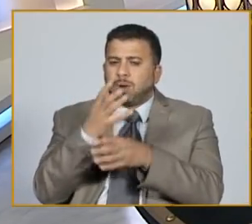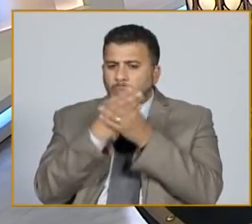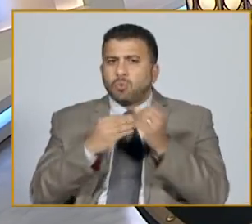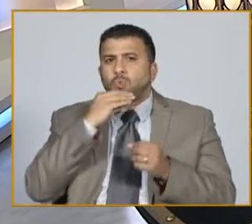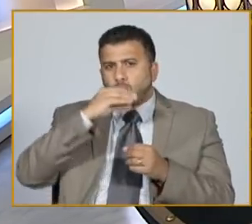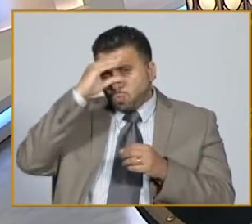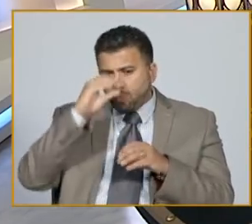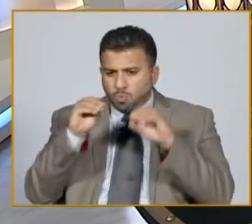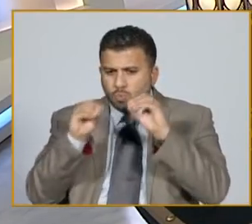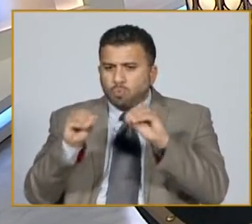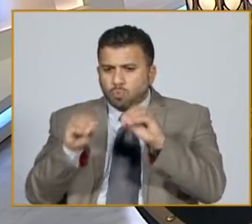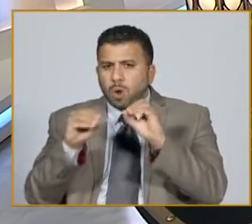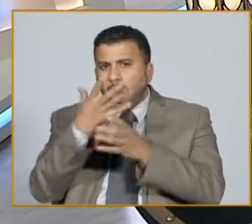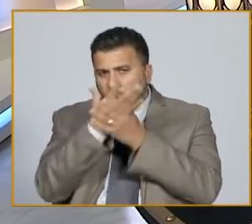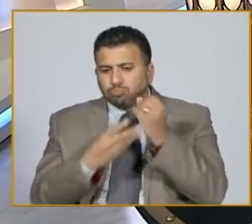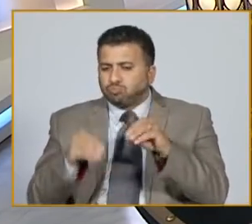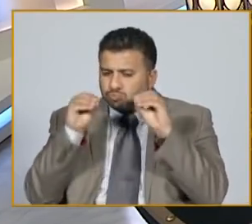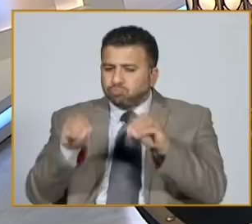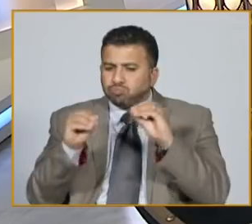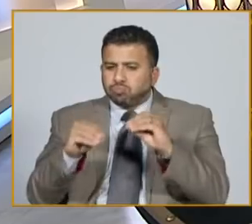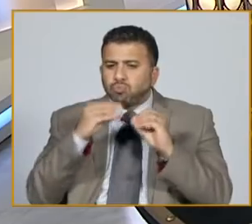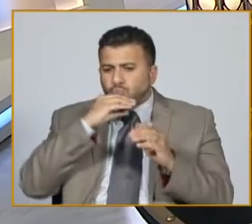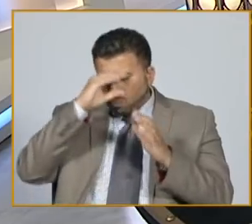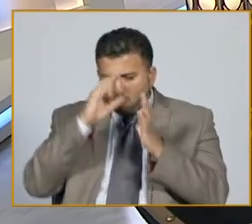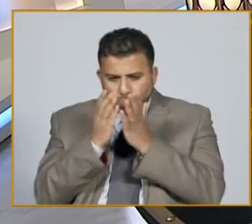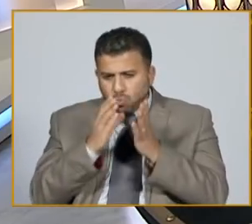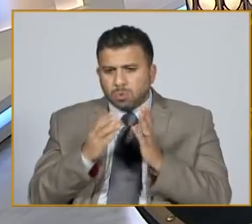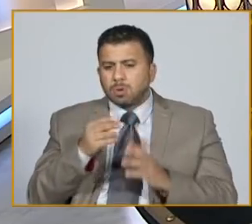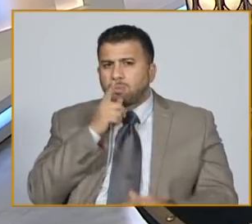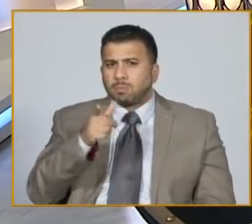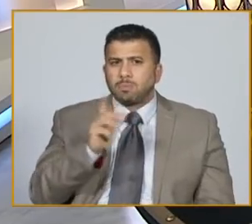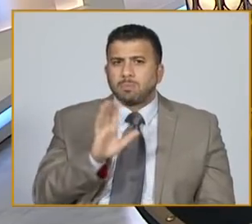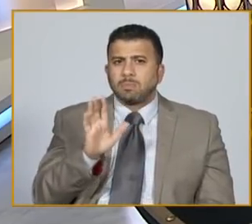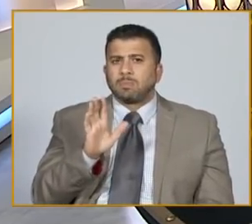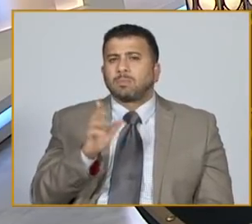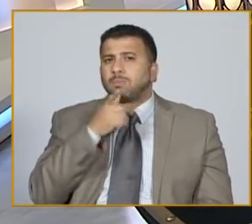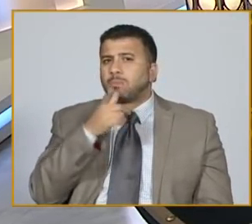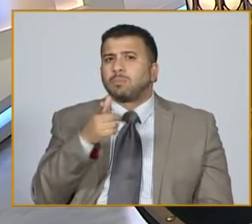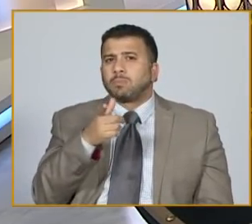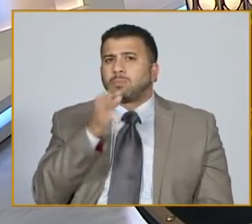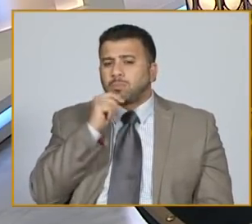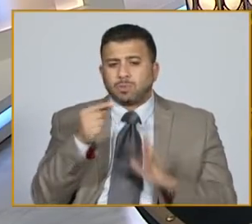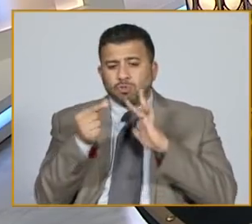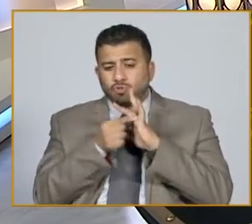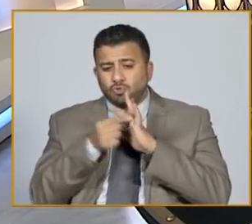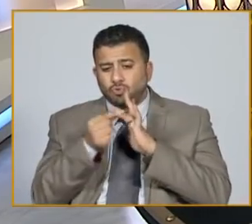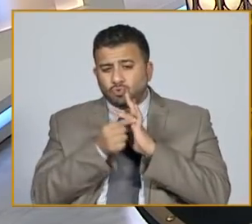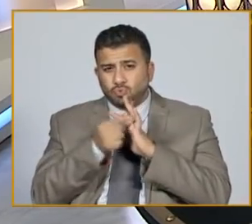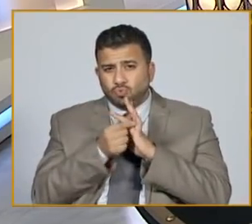القرآن وعندها الباك السنة، قالت لك يقولوا لي الناس على ما تزوجي شيرك صغيرة، وهي ما حبتش تزوج على خاطر